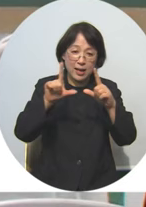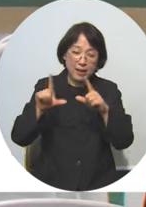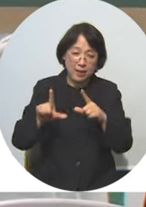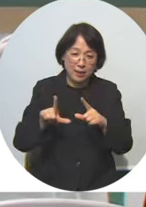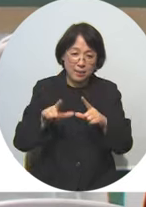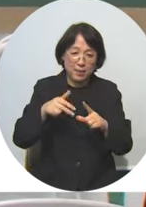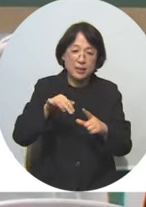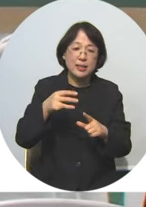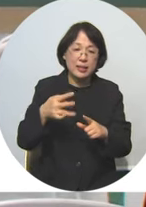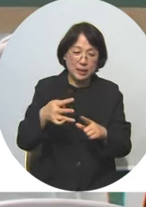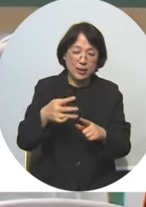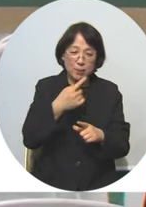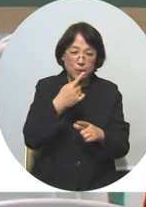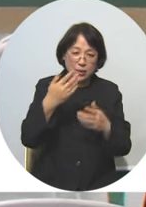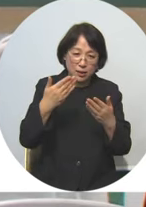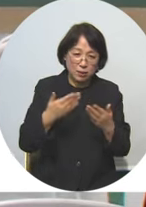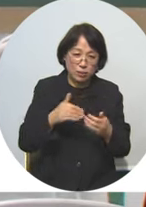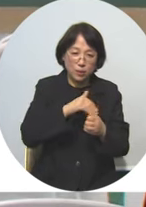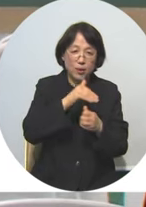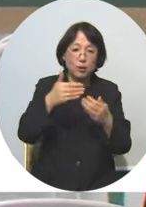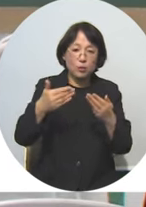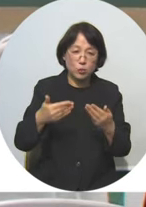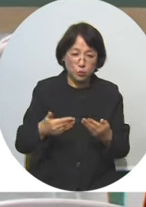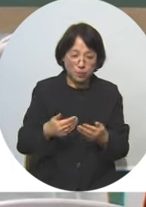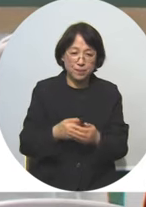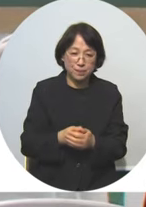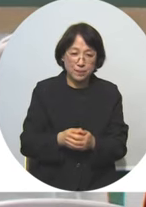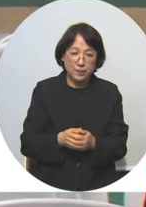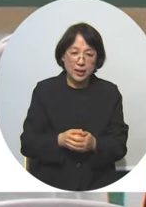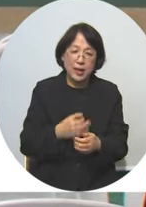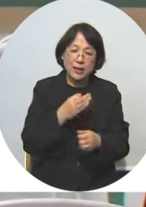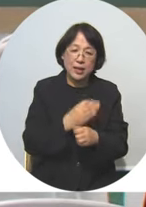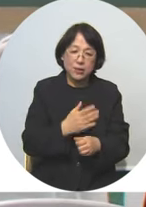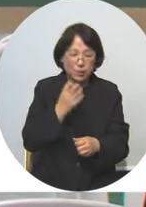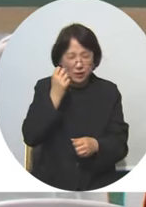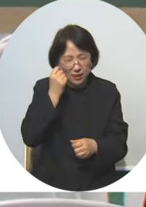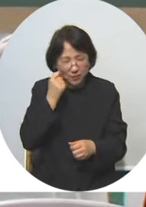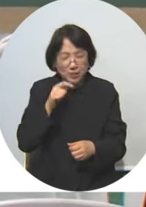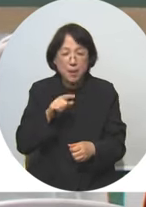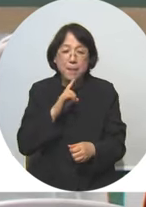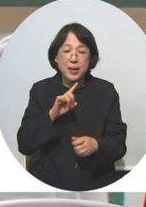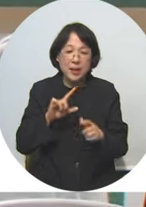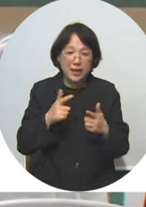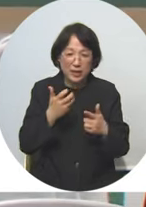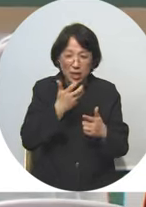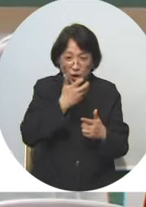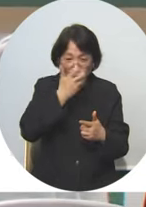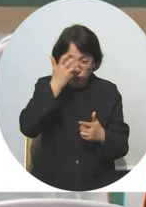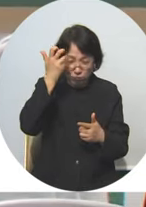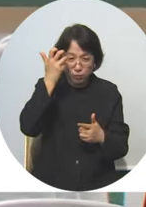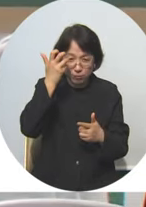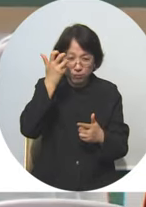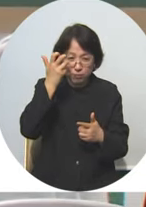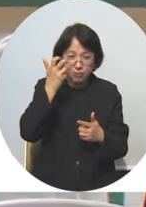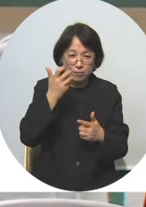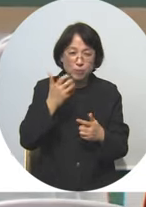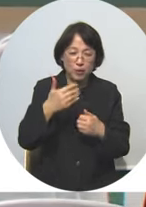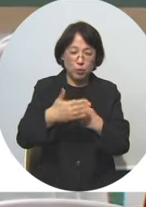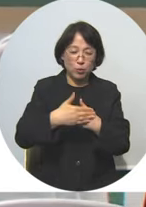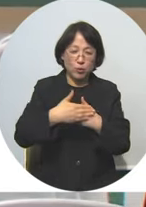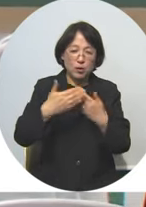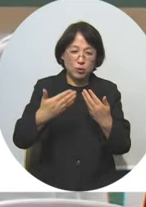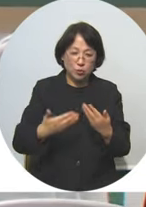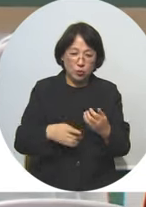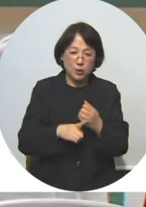수 있는 환경들을 제공해 준다고 생각합니다. 그런 점에서 단순히 잠을 자는 공간이 아니라 꿈을 쉬어도 된다, 그리고 꿈을 재정비할 수